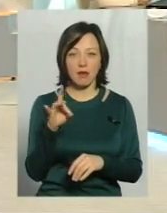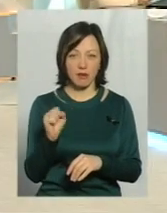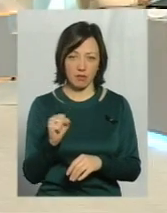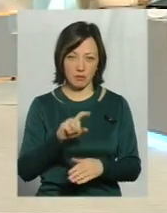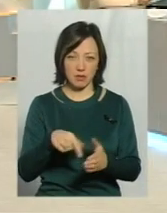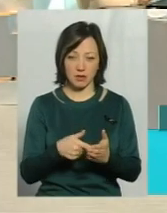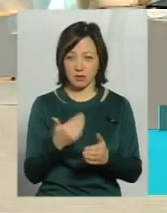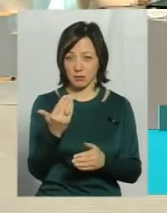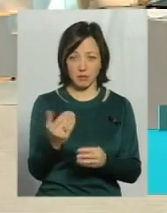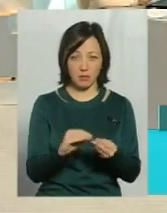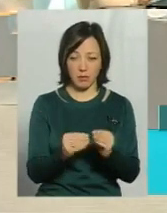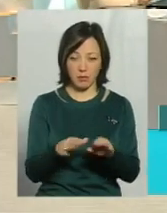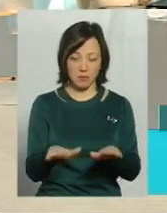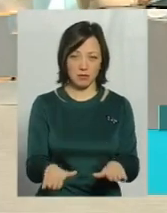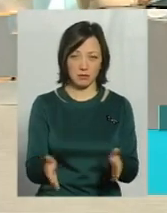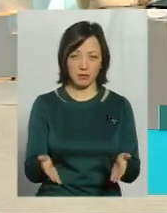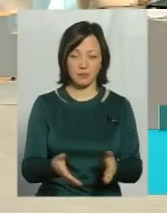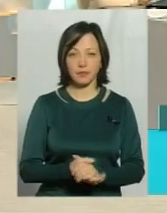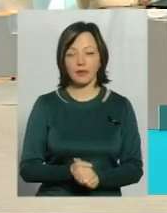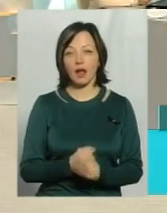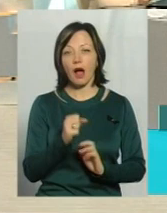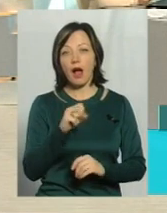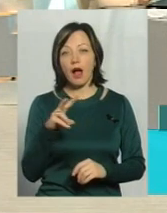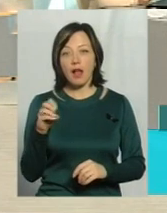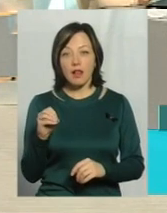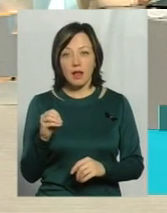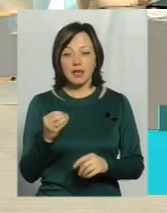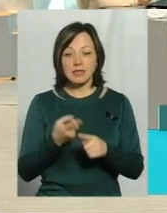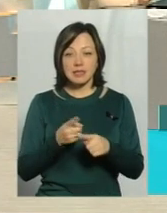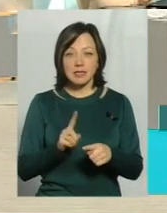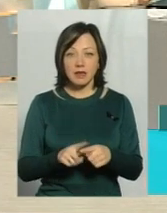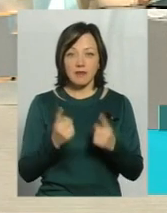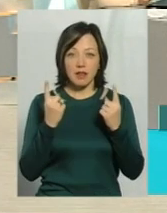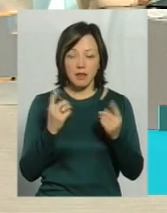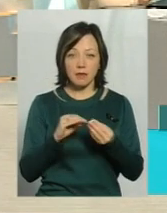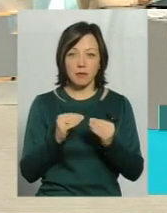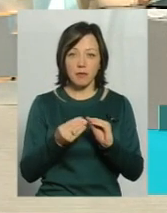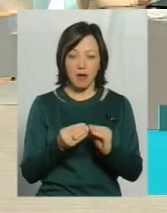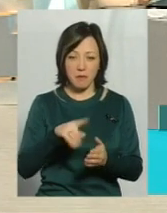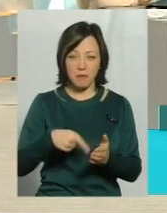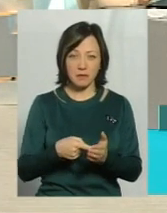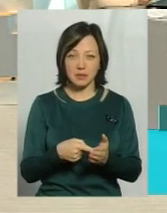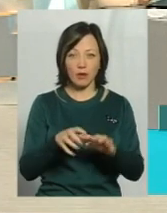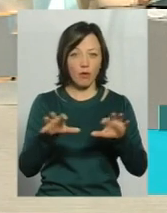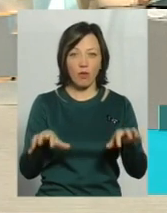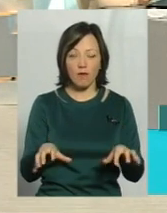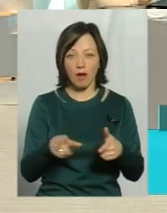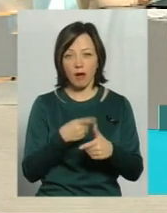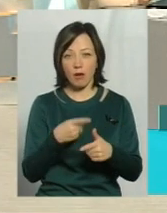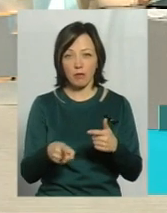Це комунальна проблема. От. Ну, це настільки комунальна проблема, що навряд чи міський голова